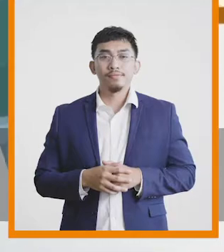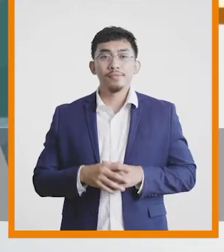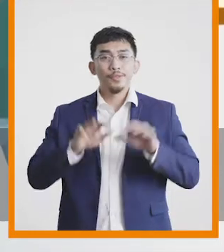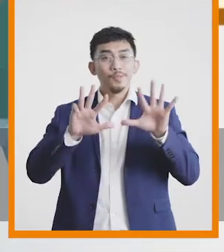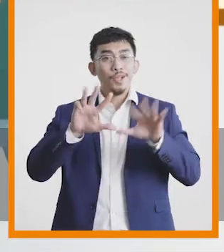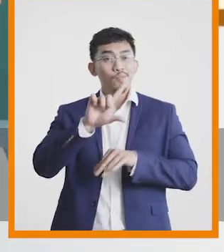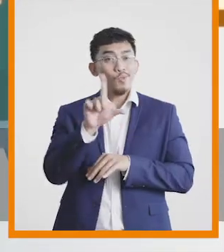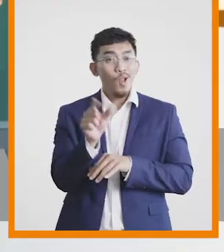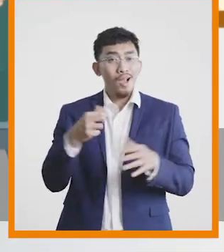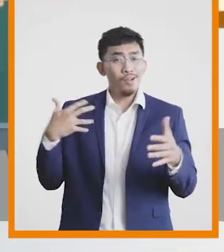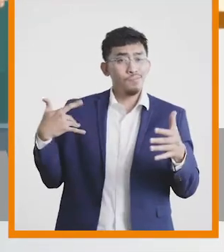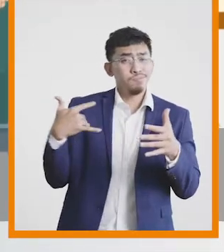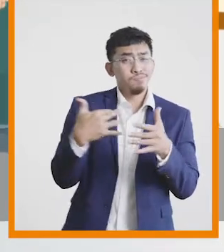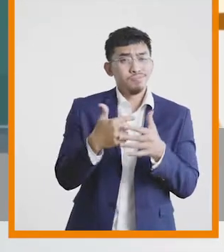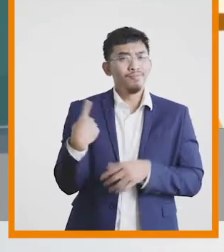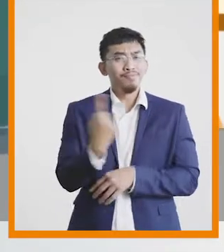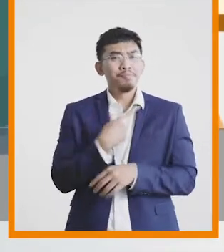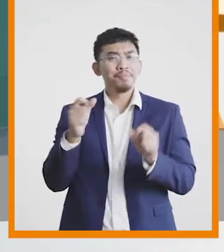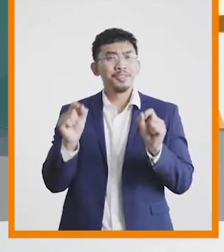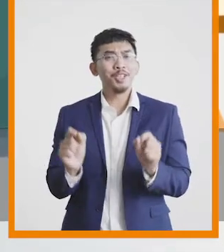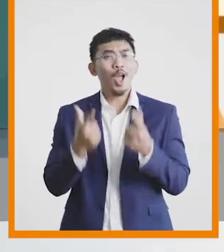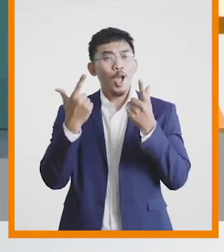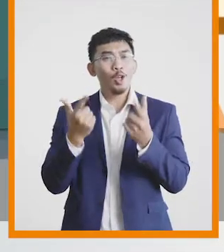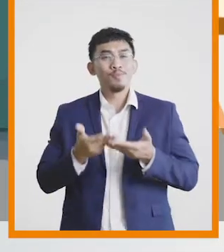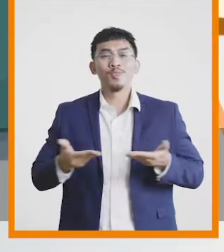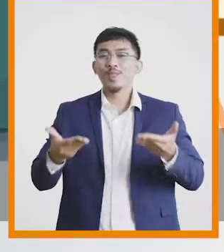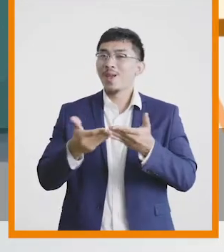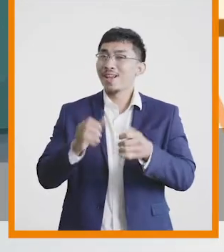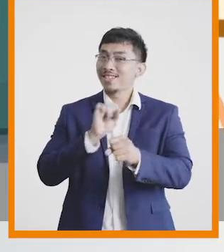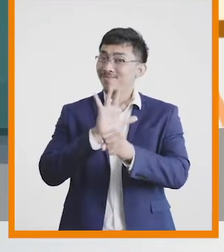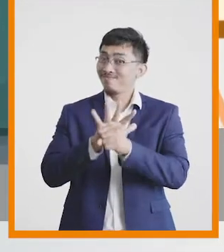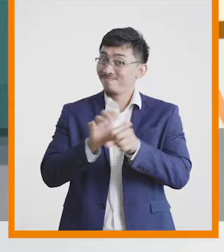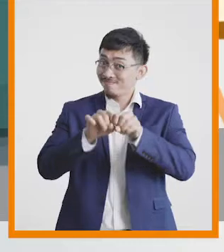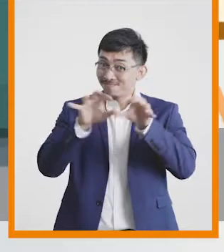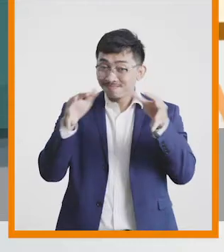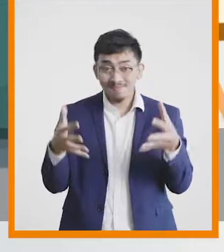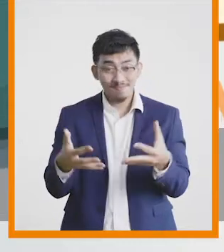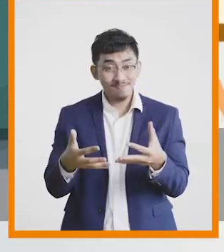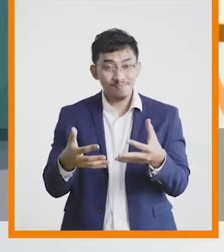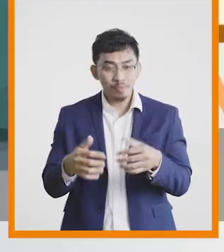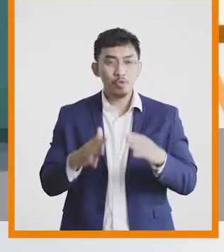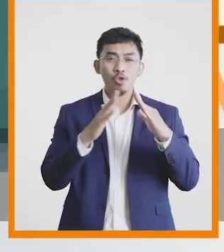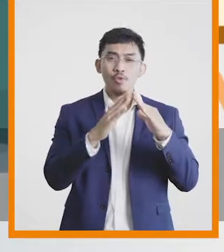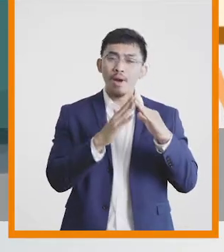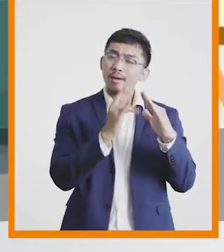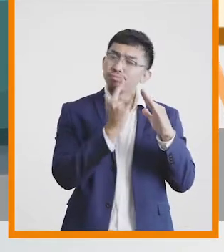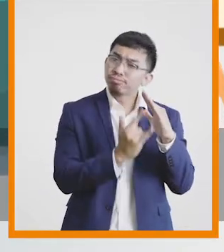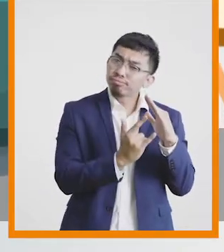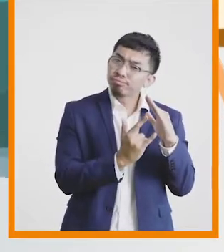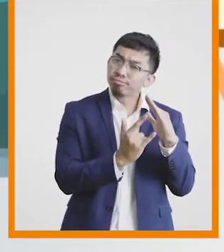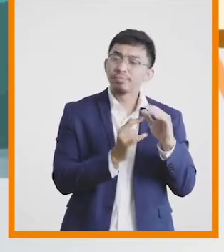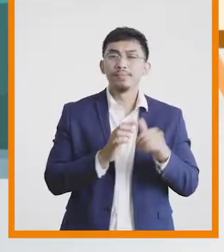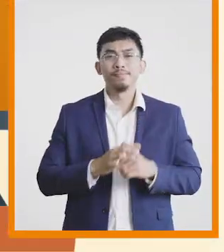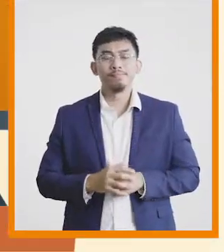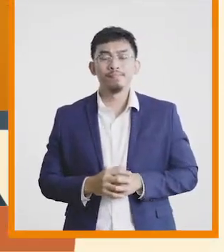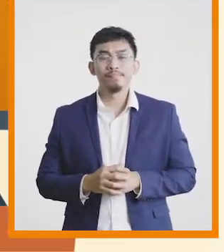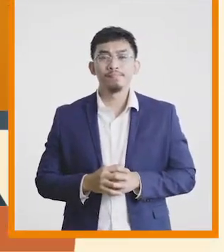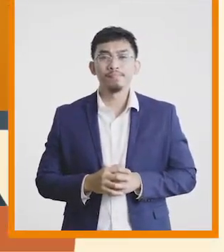Sia bulan lamanya ni iraga sampun mesanding sarang pandemi COVID-19 lan saya ge meneng renjeru ke manten.